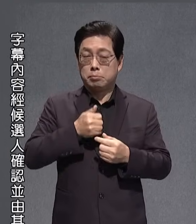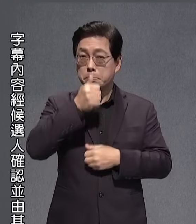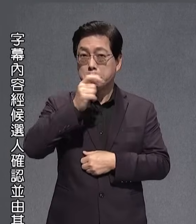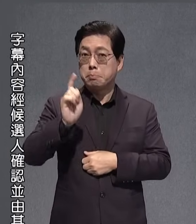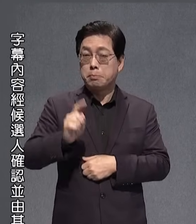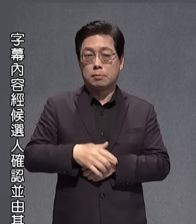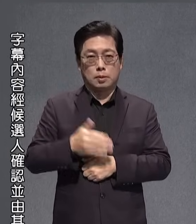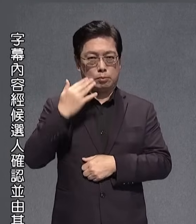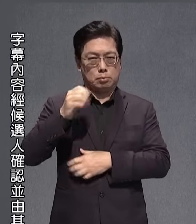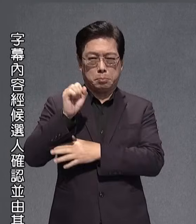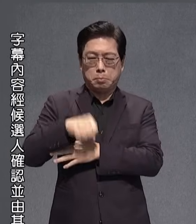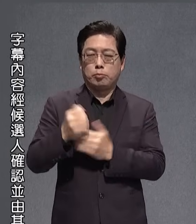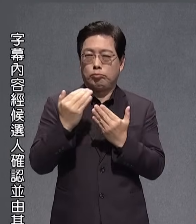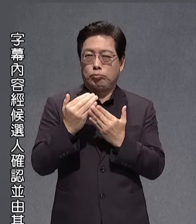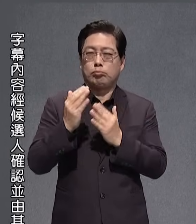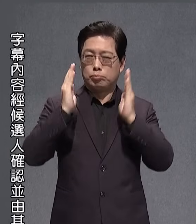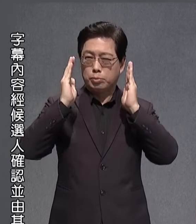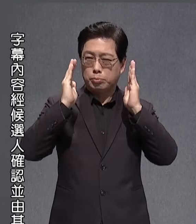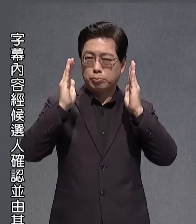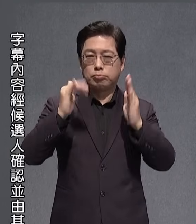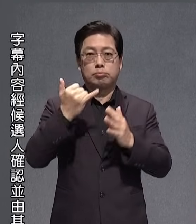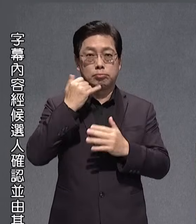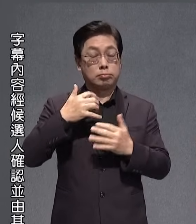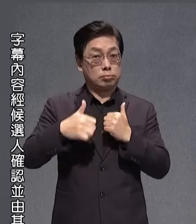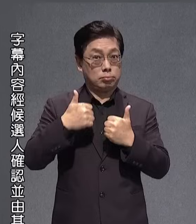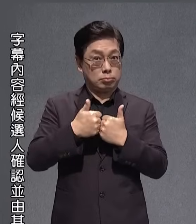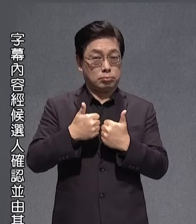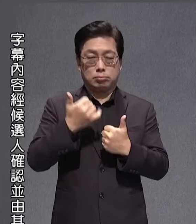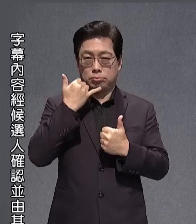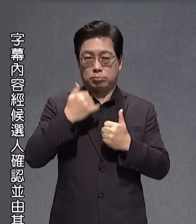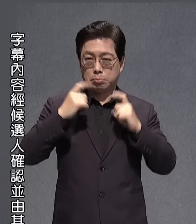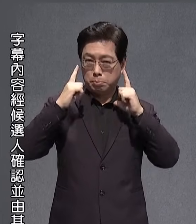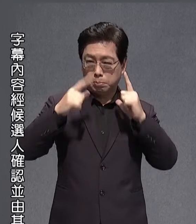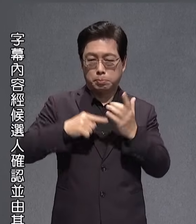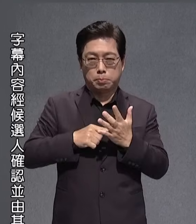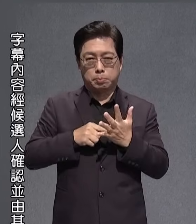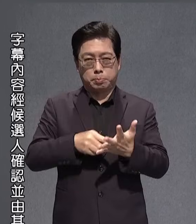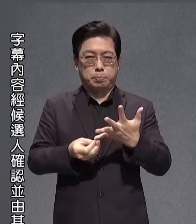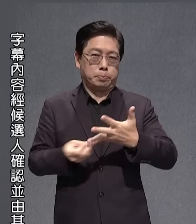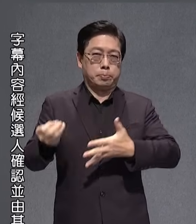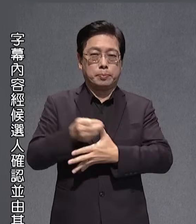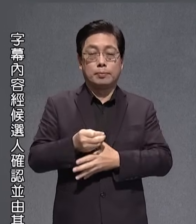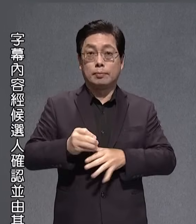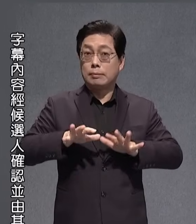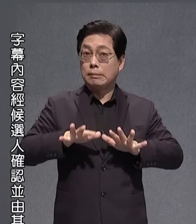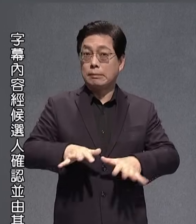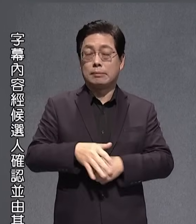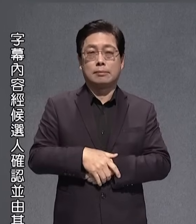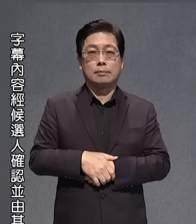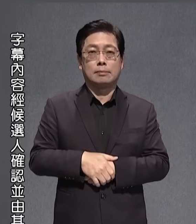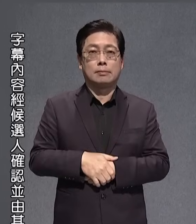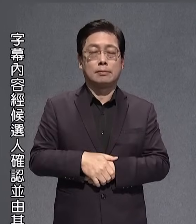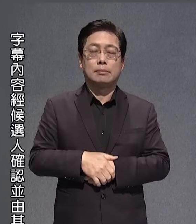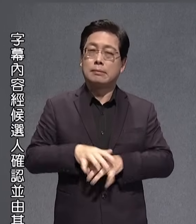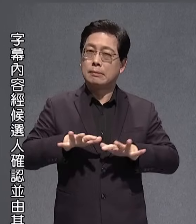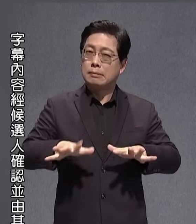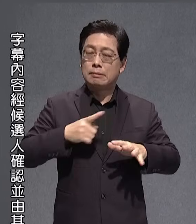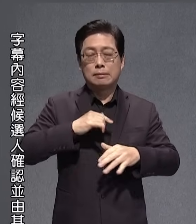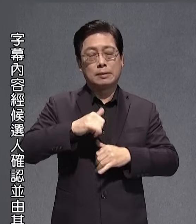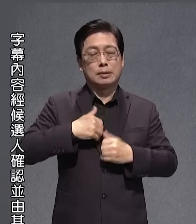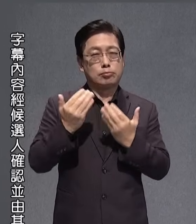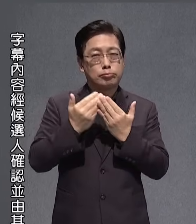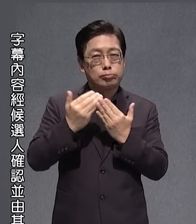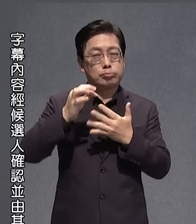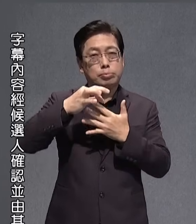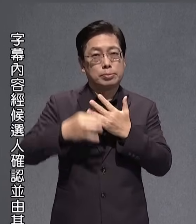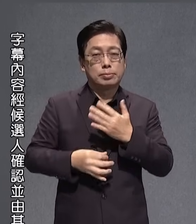何，你只要愿意努力，你就有机会在这个社会当中力争上游。但是现在在目前的升学制度